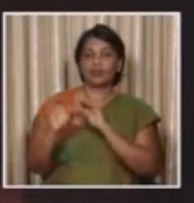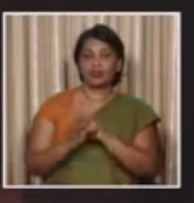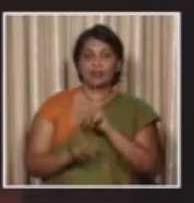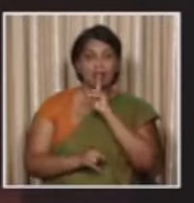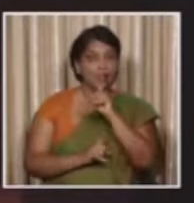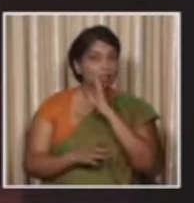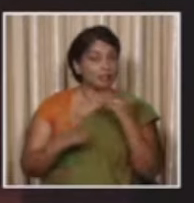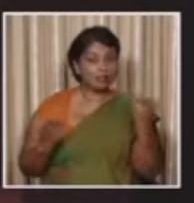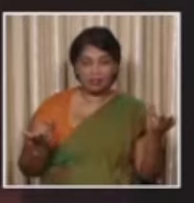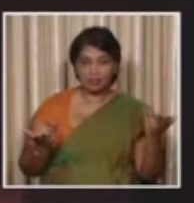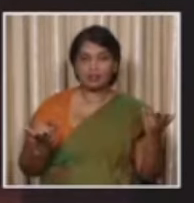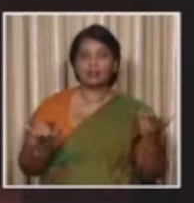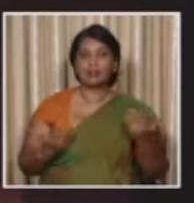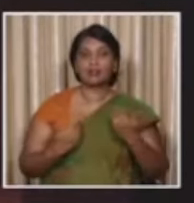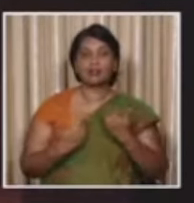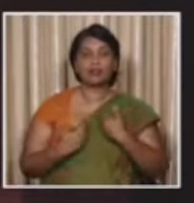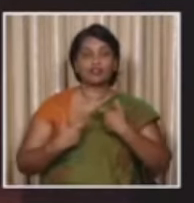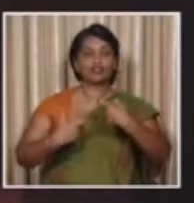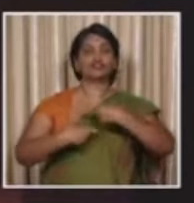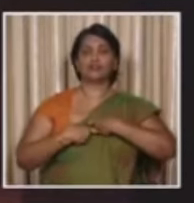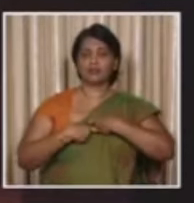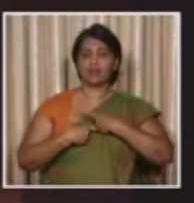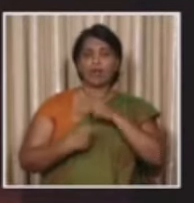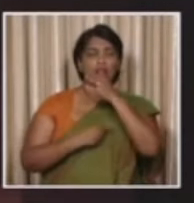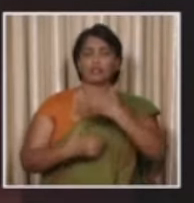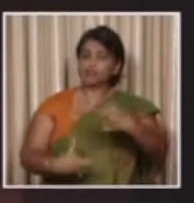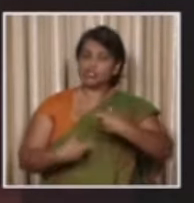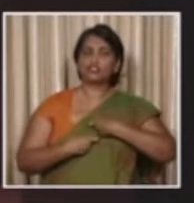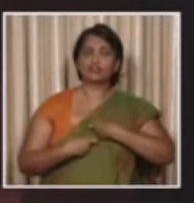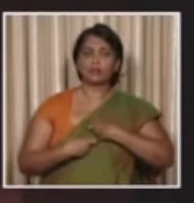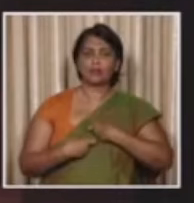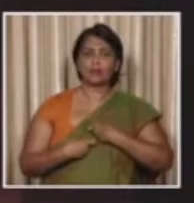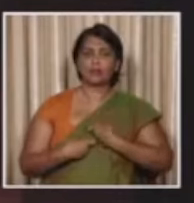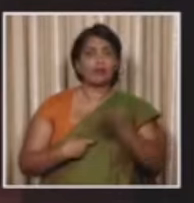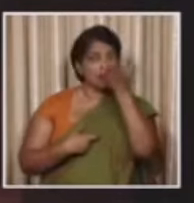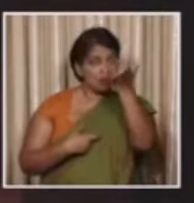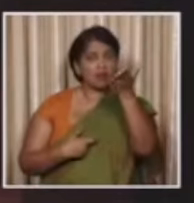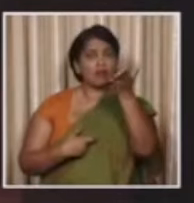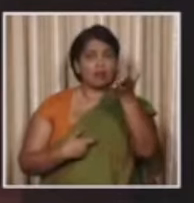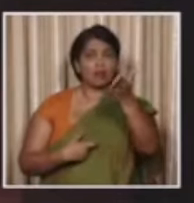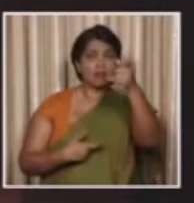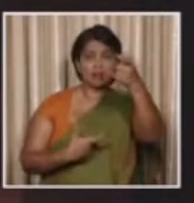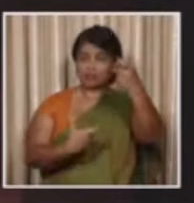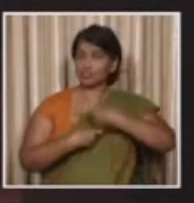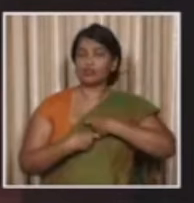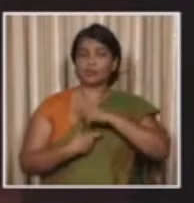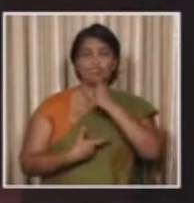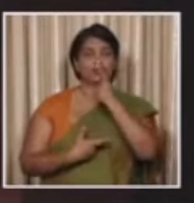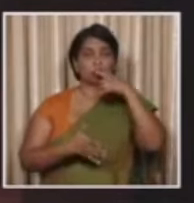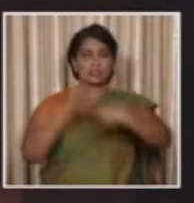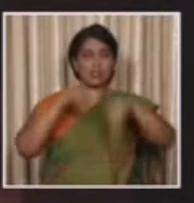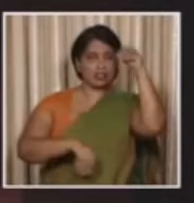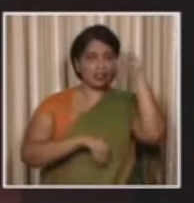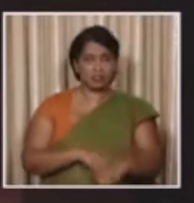කතා කරේ නැත්තේ මට තහනම් කරලා තිනවා ඒකේ කතා කරන්න මෙතුමත් මගේ කත වහන්න ඡන්දෙ